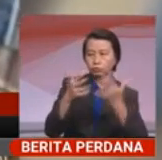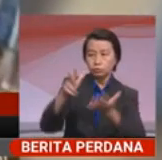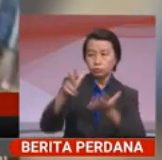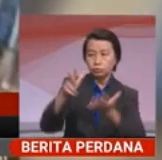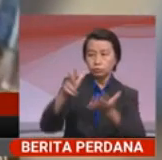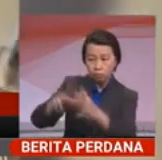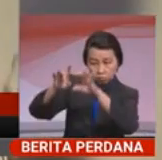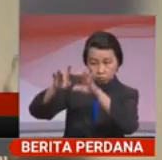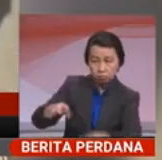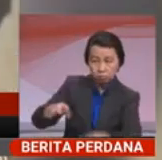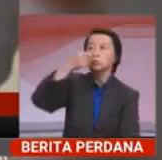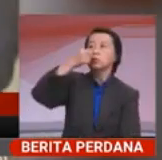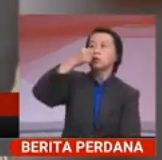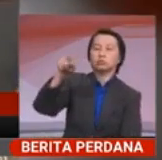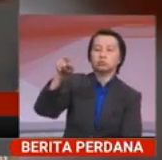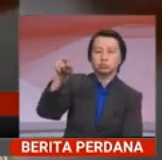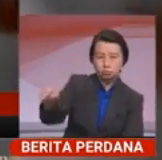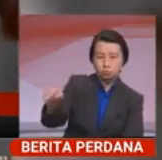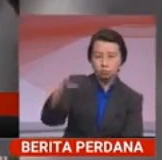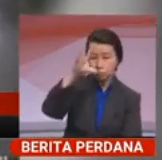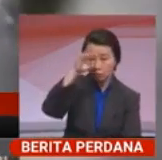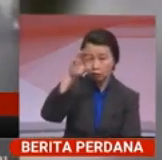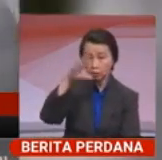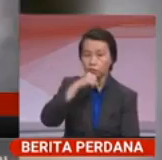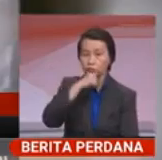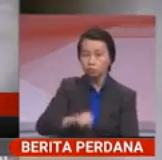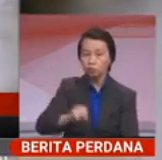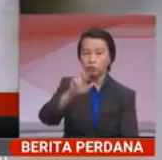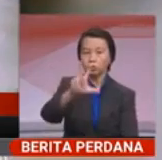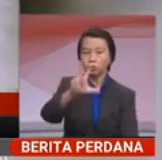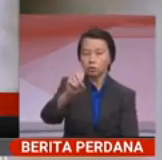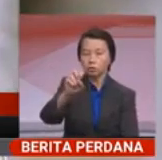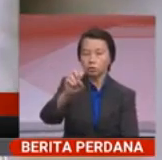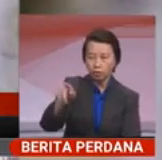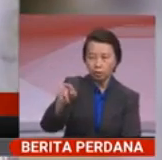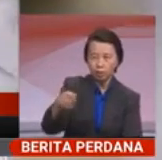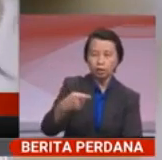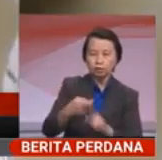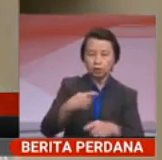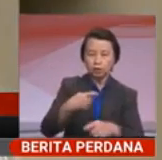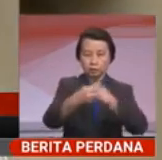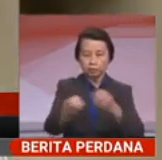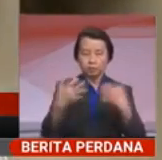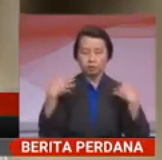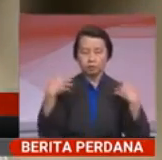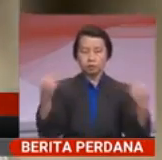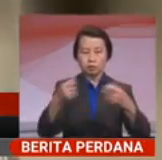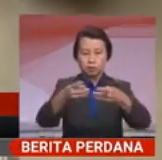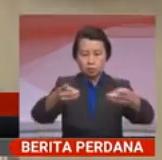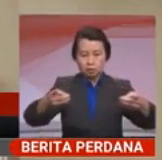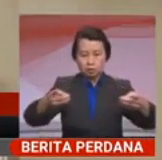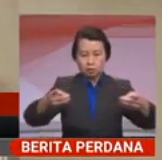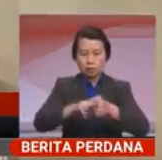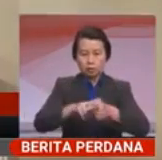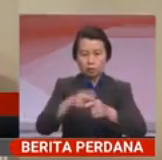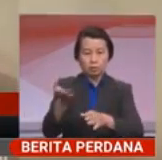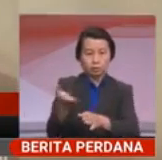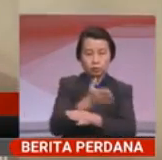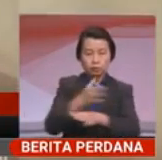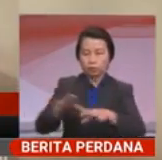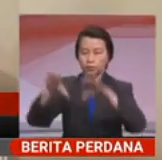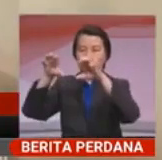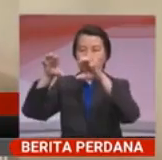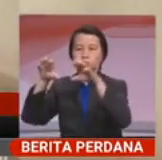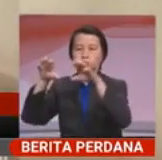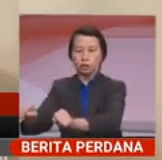status ujian saringan COVID-19 lelaki berusia 30-an itu daripada Pejabat Kesihatan Daerah Klang sebelum melakukan